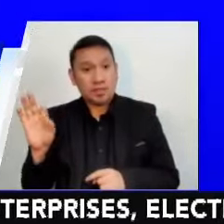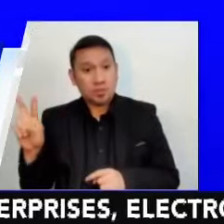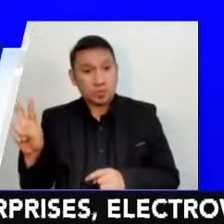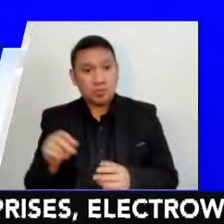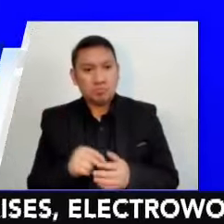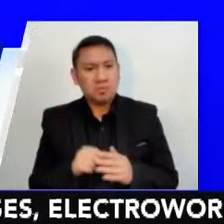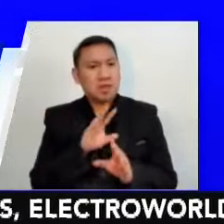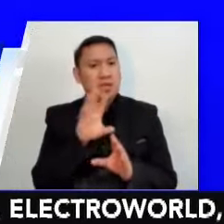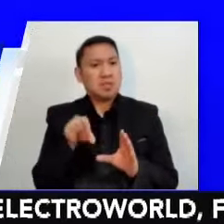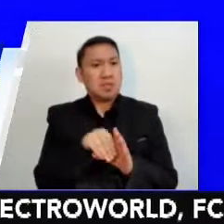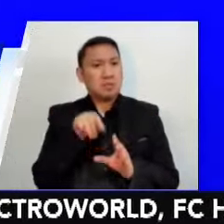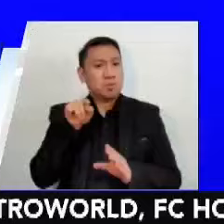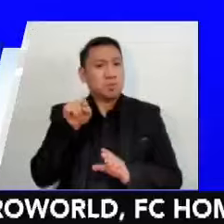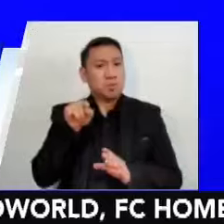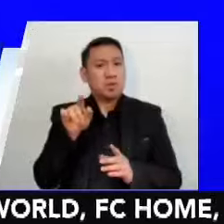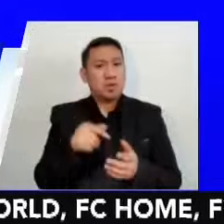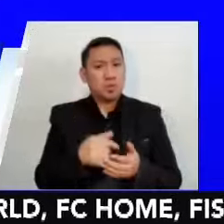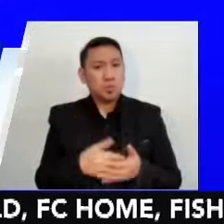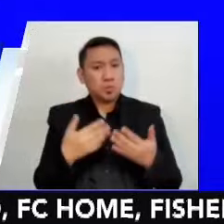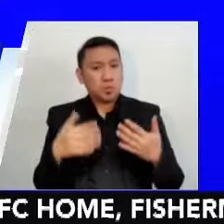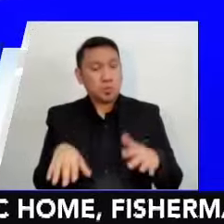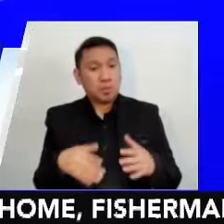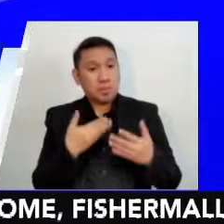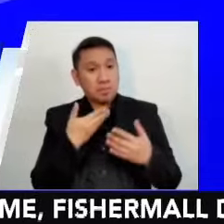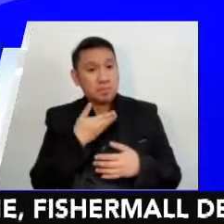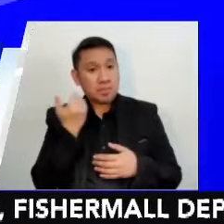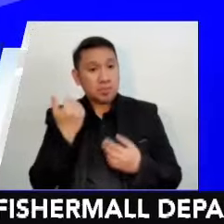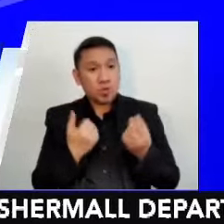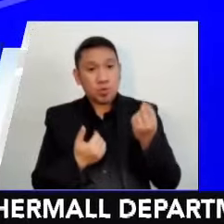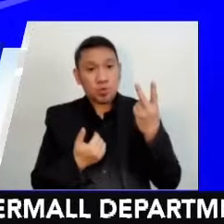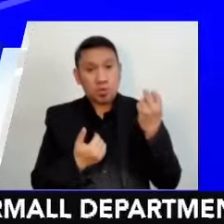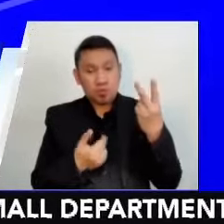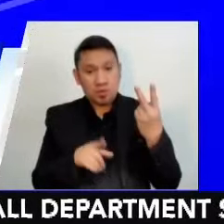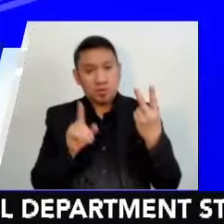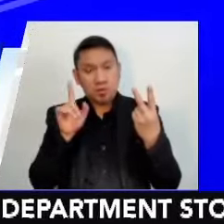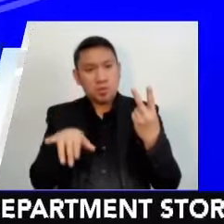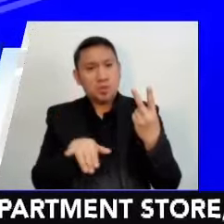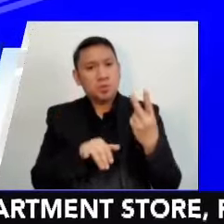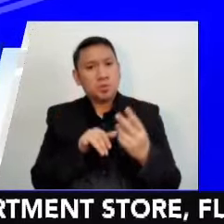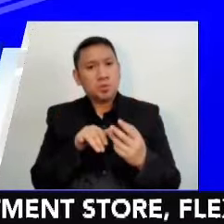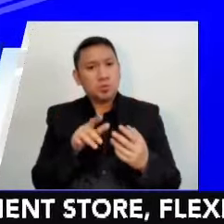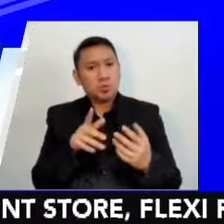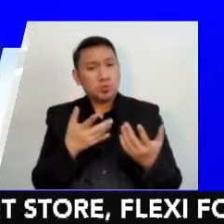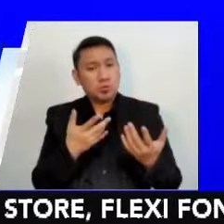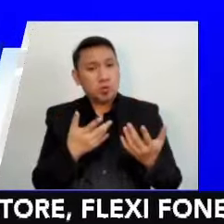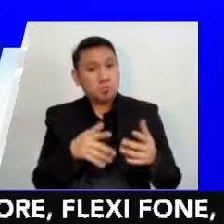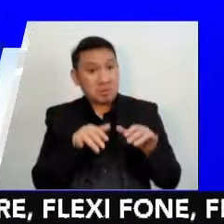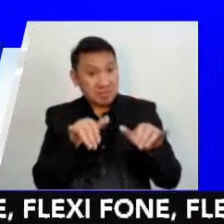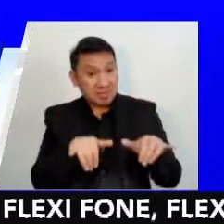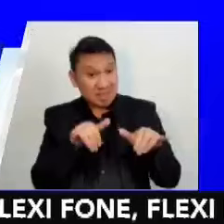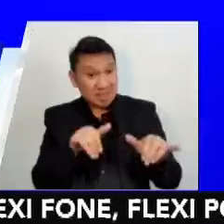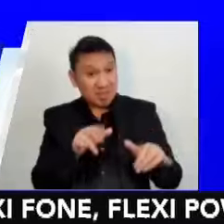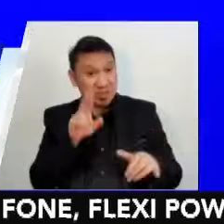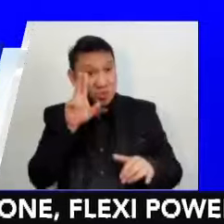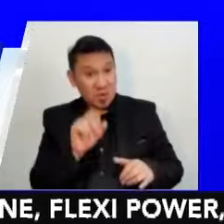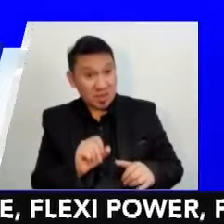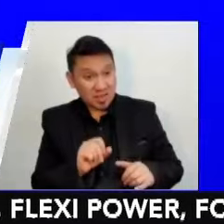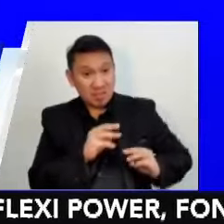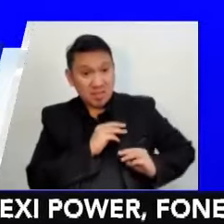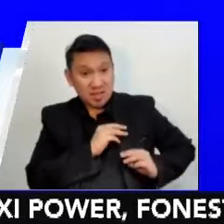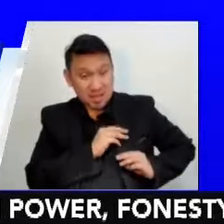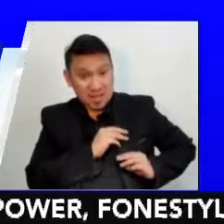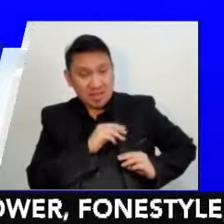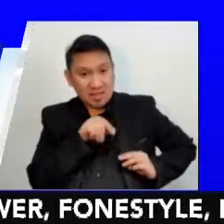tinunggaraang Magnificent 12 na tumutol sa pagpapanatili ng U.S. military bases sa Pilipinas. Naka-half staff